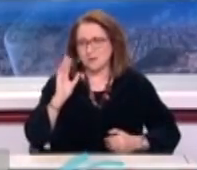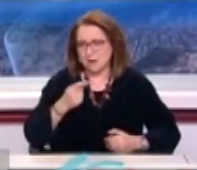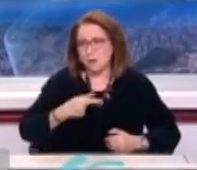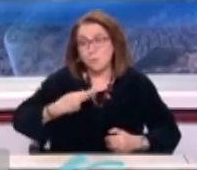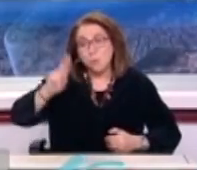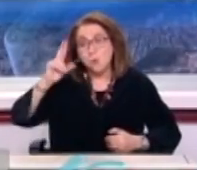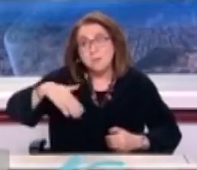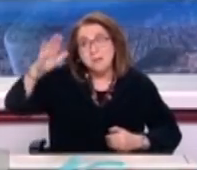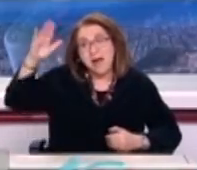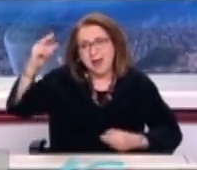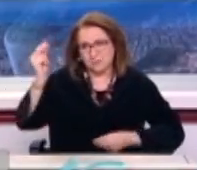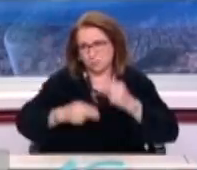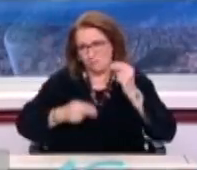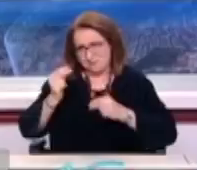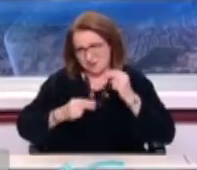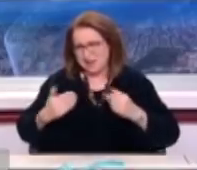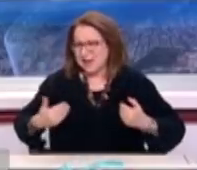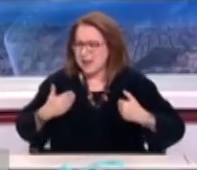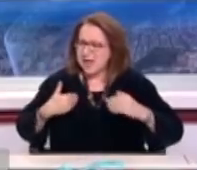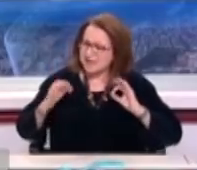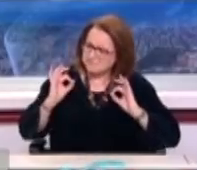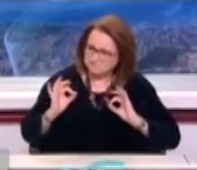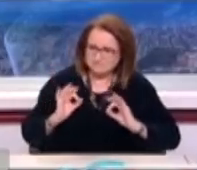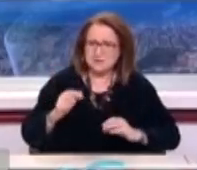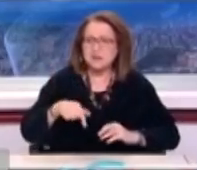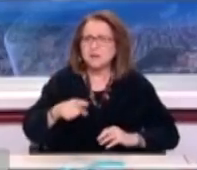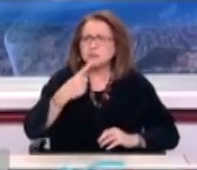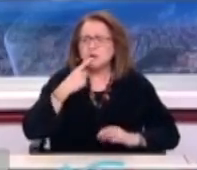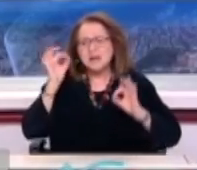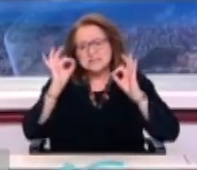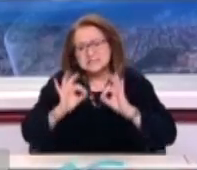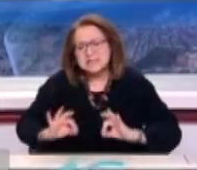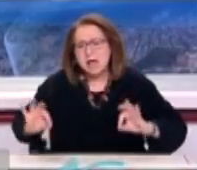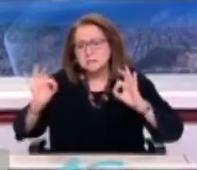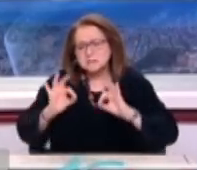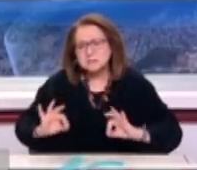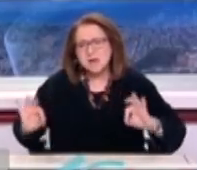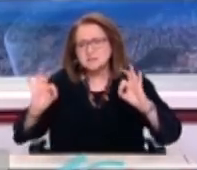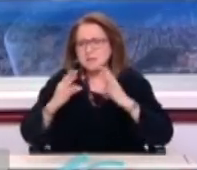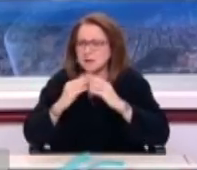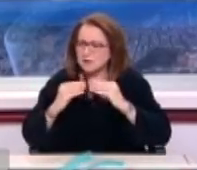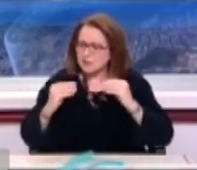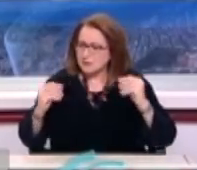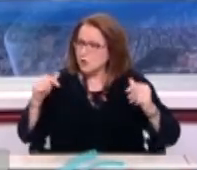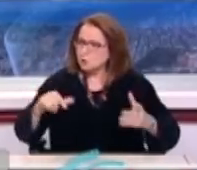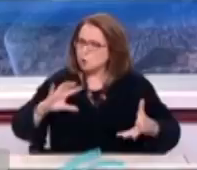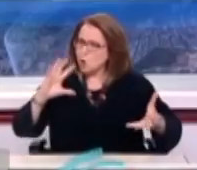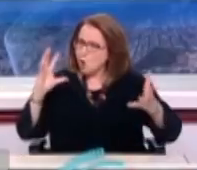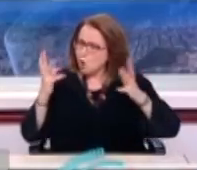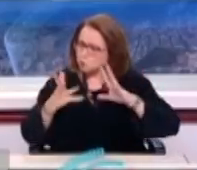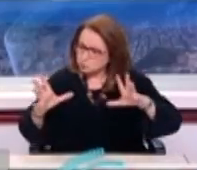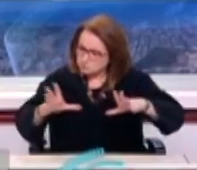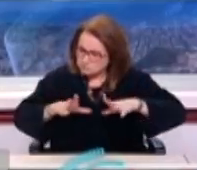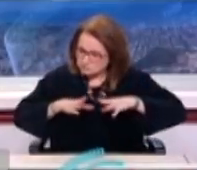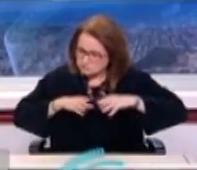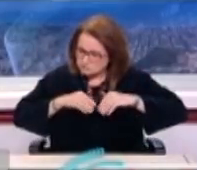παροδικού χαρακτήρα και σιγά σιγά θα εκλείψουν. Η ανθρωπότητα πρέπει να περάσει σε μια φάση όπου αποδέχεται το γεγονός ότι ο ιός αυτός θα κυκλοφορεί, θα